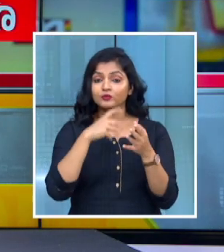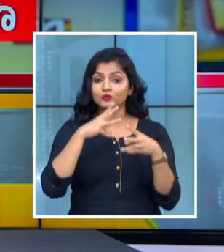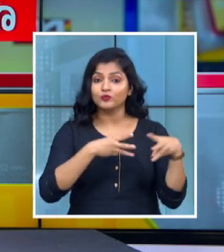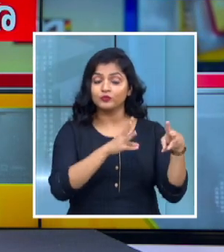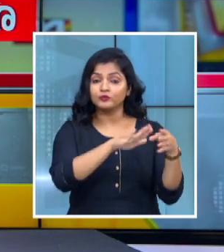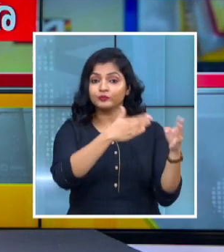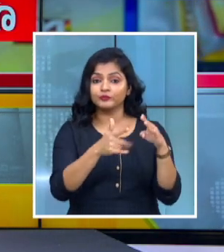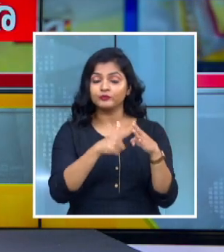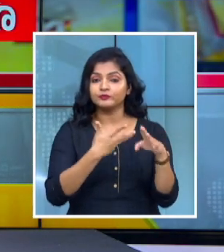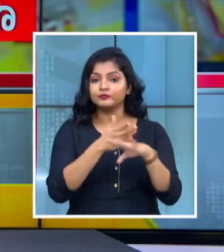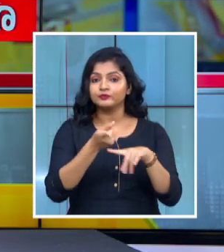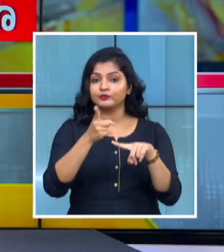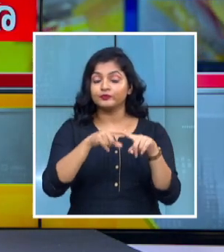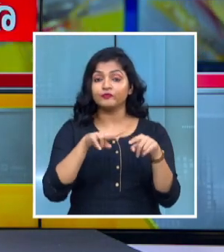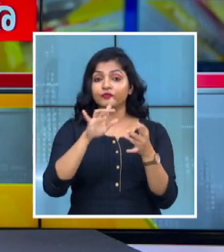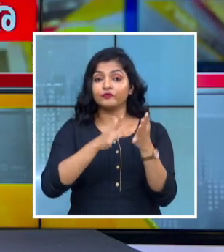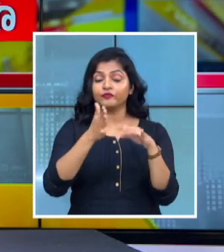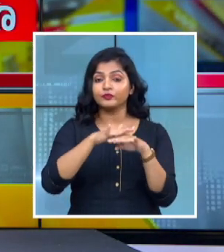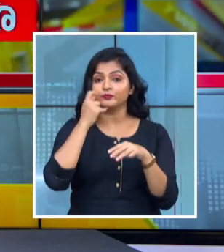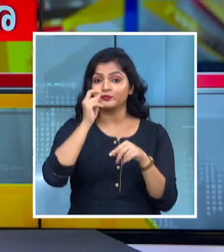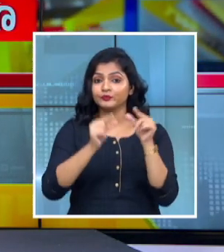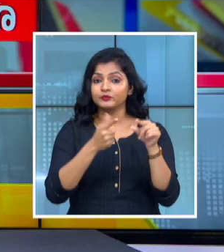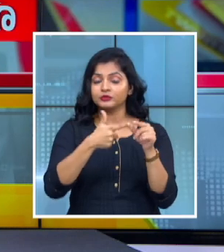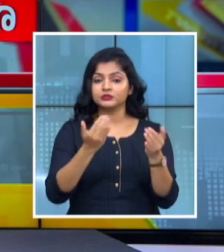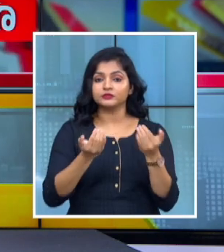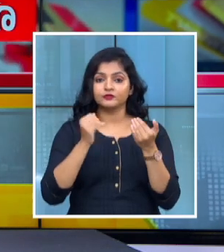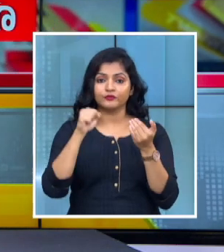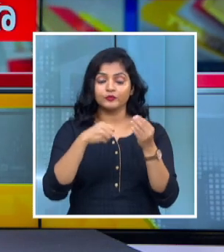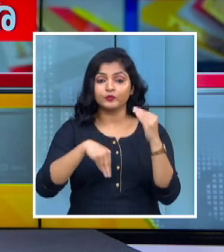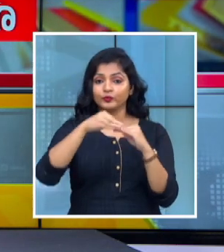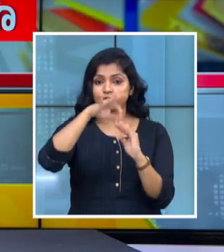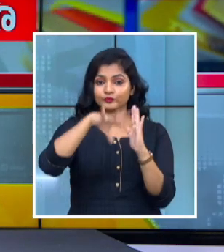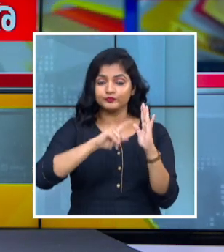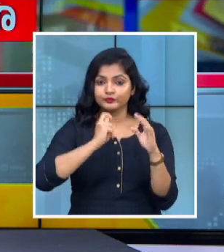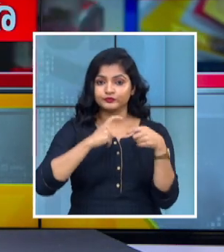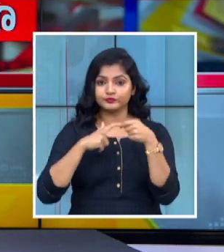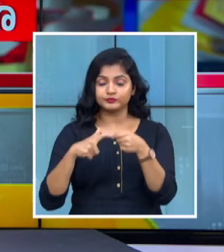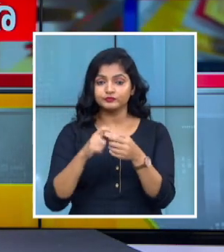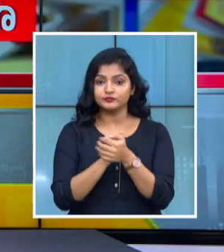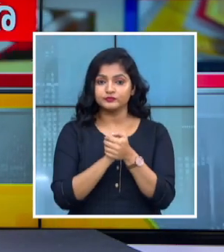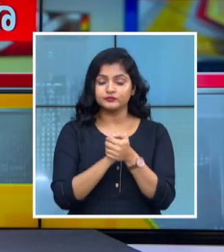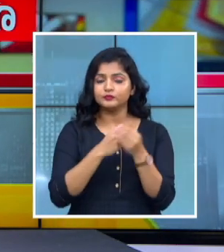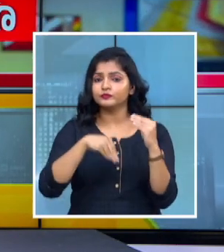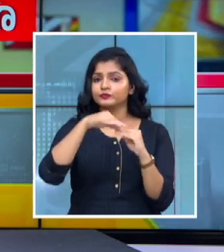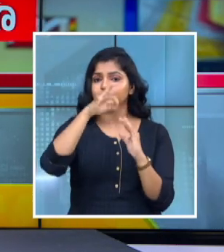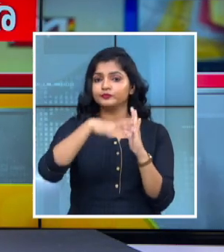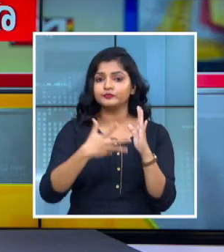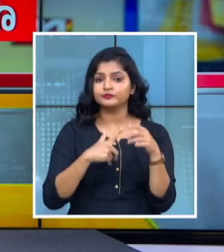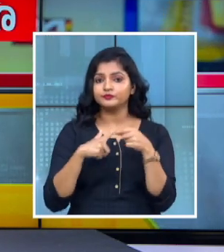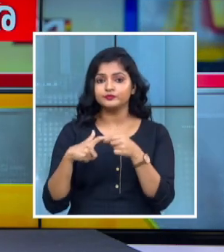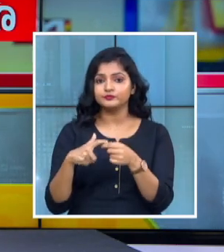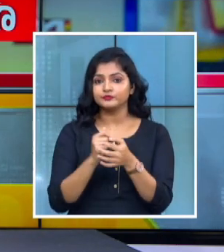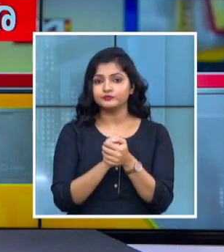അപകടം. വേങ്ങര സ്വദേശികളായ യുവാക്കൾ രക്ഷപ്പെട്ടു. വിശദാംശങ്ങളുമായി സമീർ ബിൻ കരീം വിവരങ്ങളുമായി ചേരുന്നുണ്ട്. സമീർ, എന്തൊക്കെയാണ് വിവരങ്ങൾ?